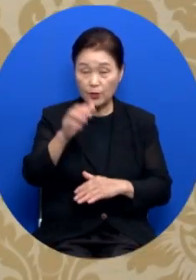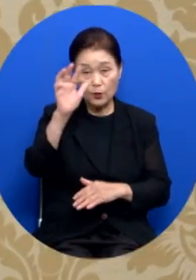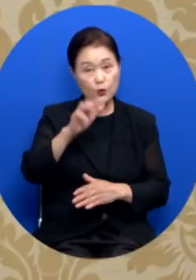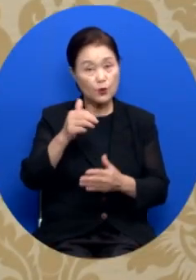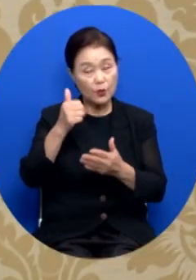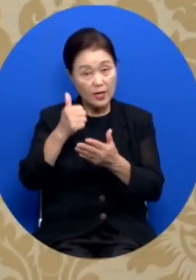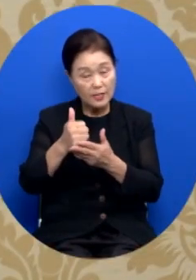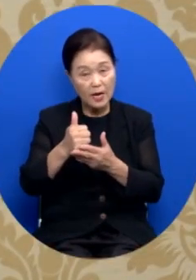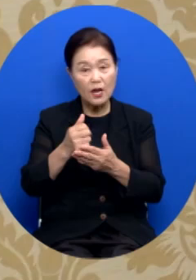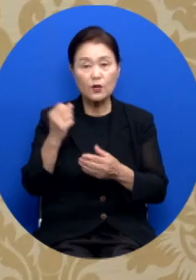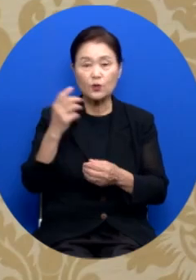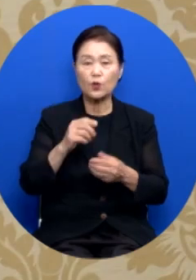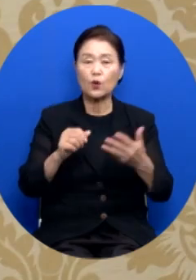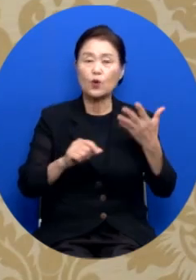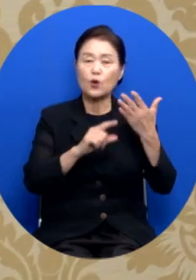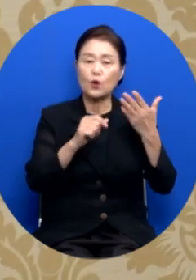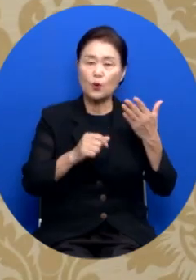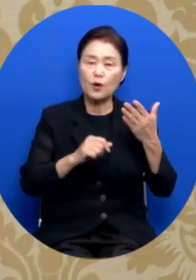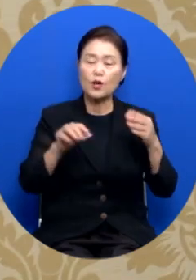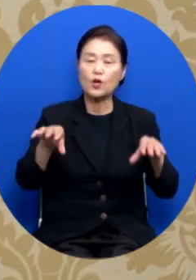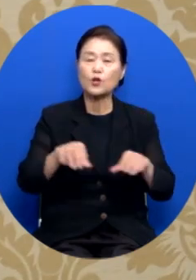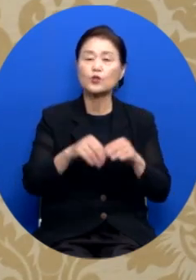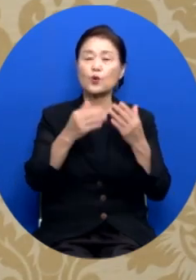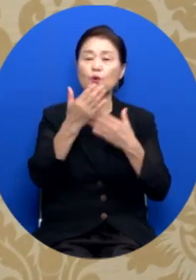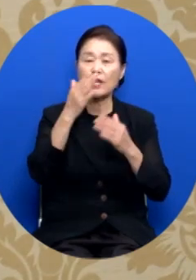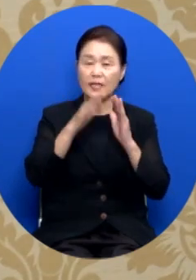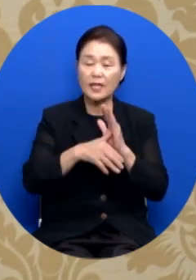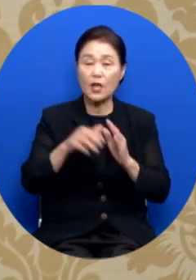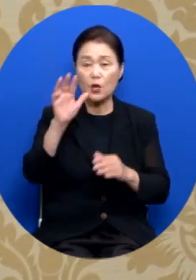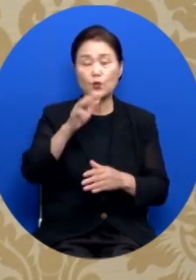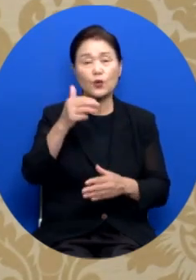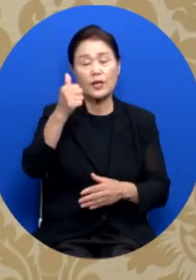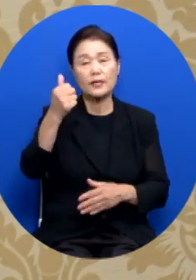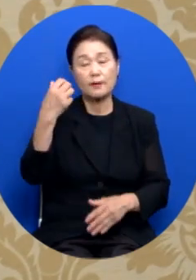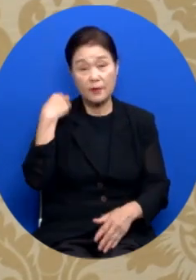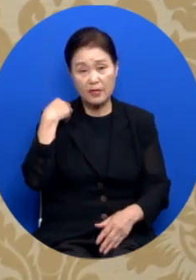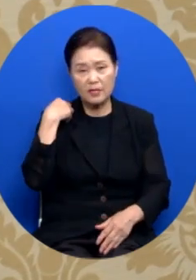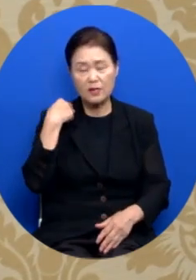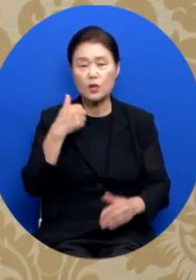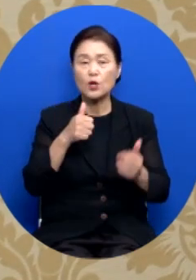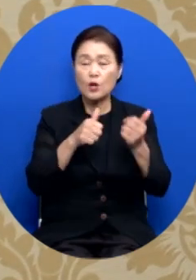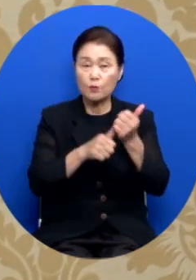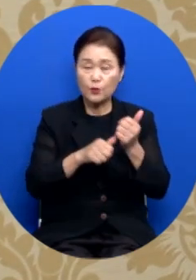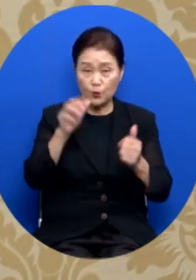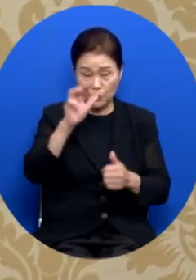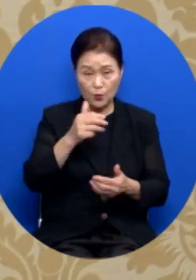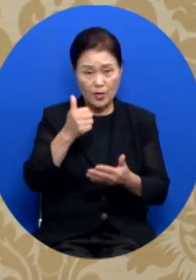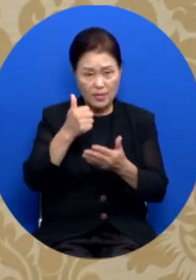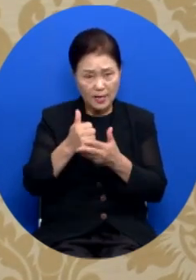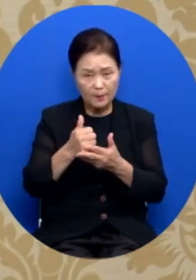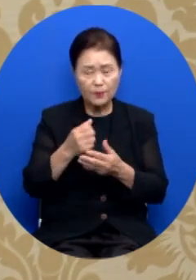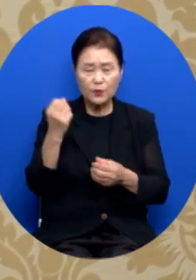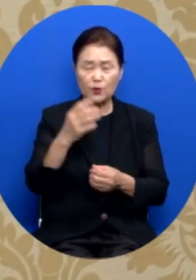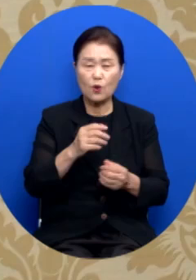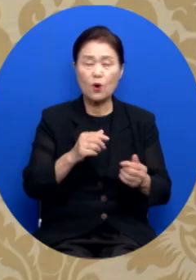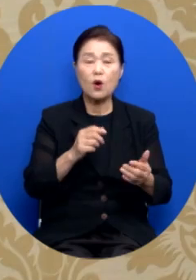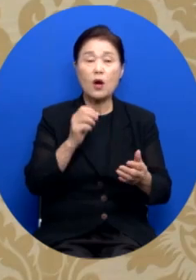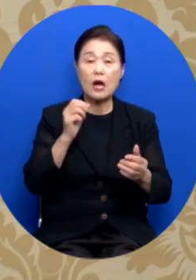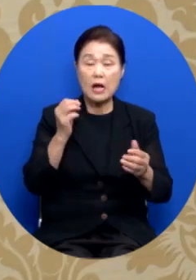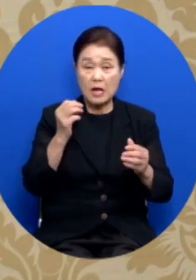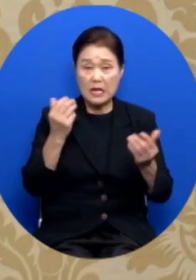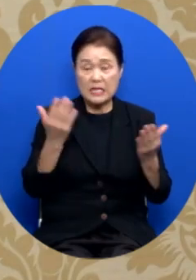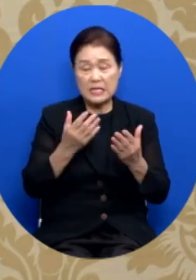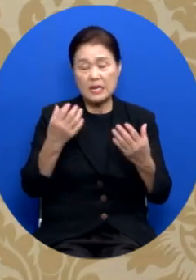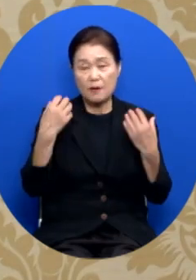9월 총회에 총회장님 직분을 맡으실 부총회장님과 또 교단의 살림을 책임지시는 사무총장님